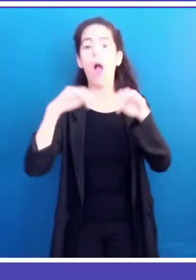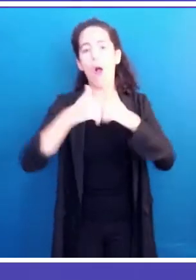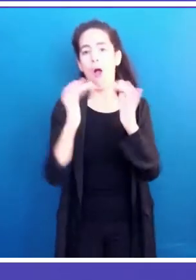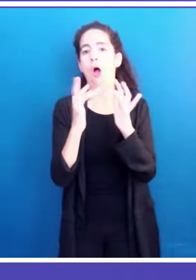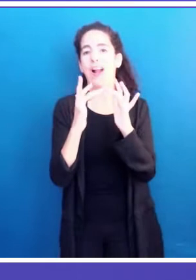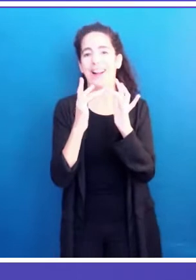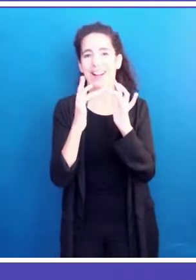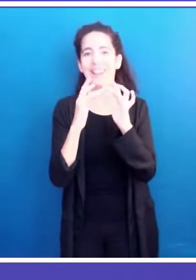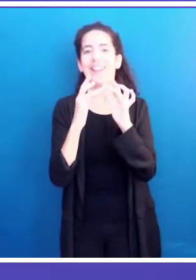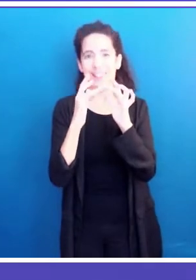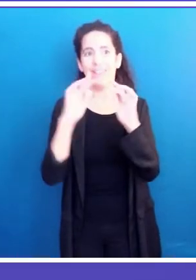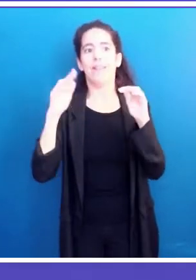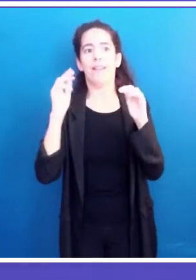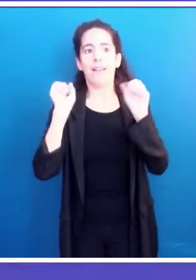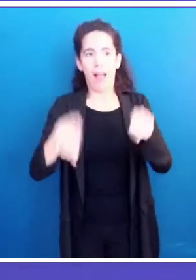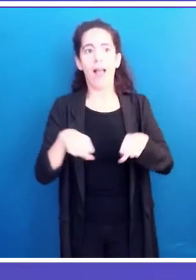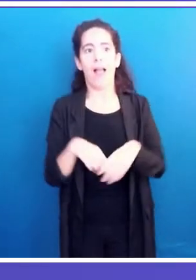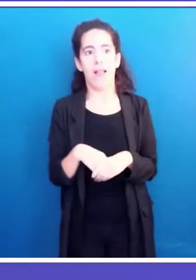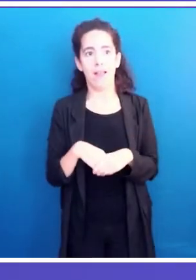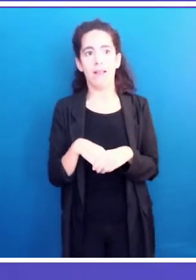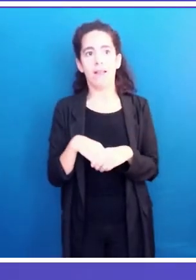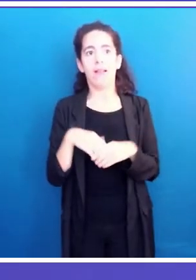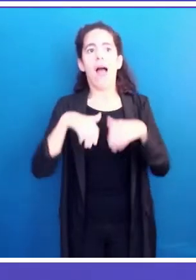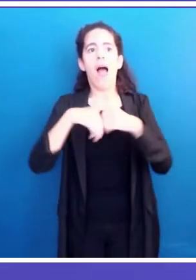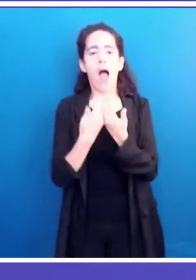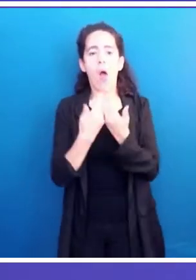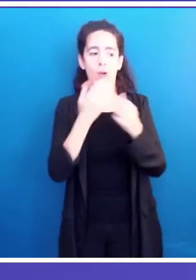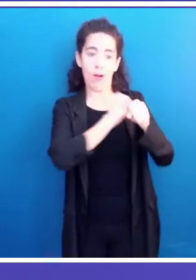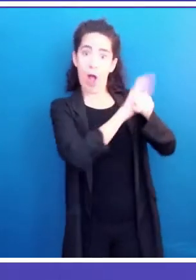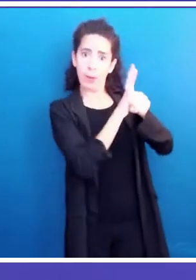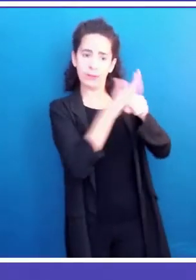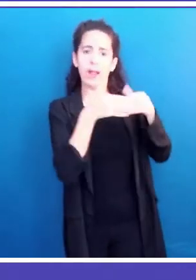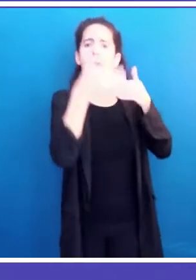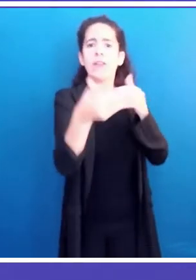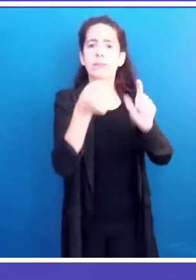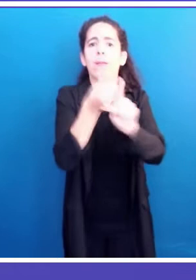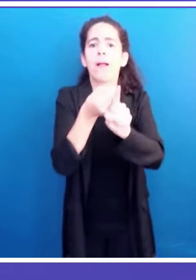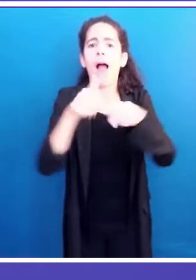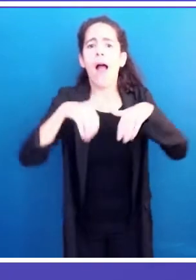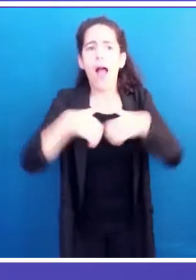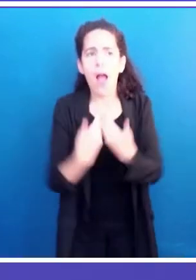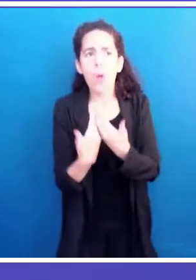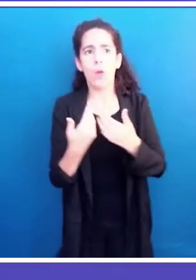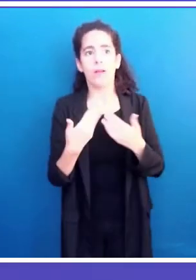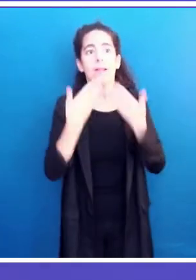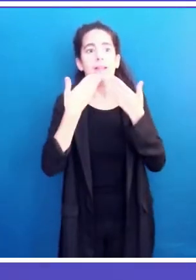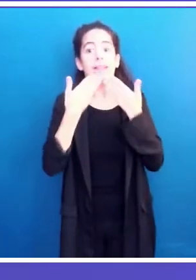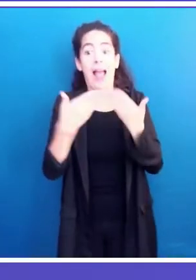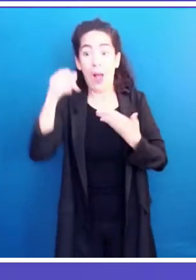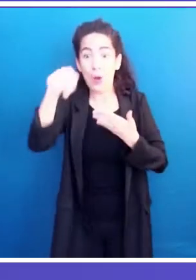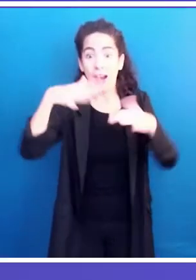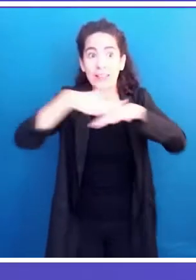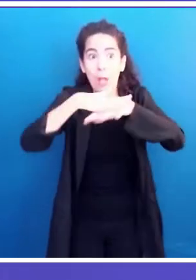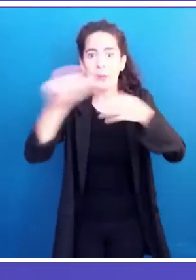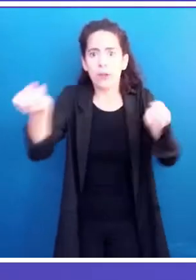على الإنترنت للتركيز على الآثار الأولية لجائحة كورونا. وبهذا الشكل قمنا بتبادل ممارسات الفضلة والتحديات